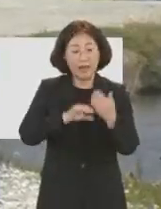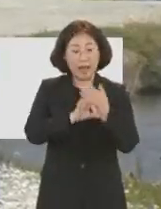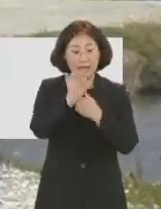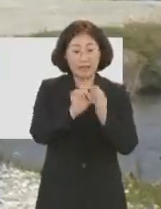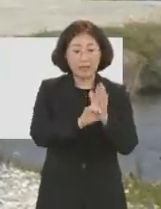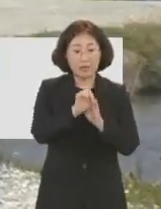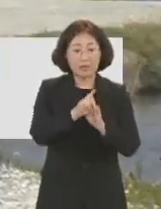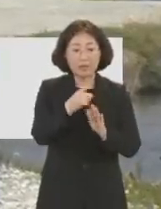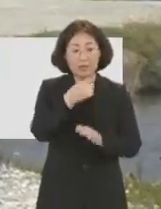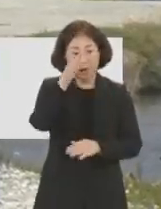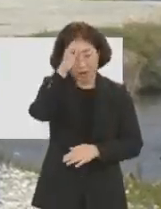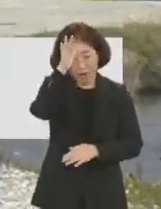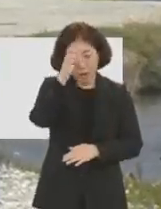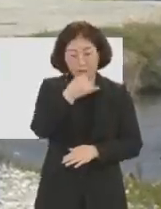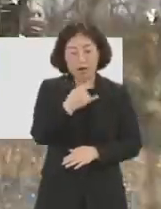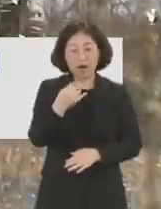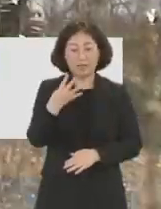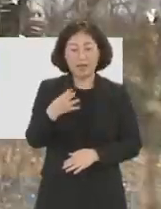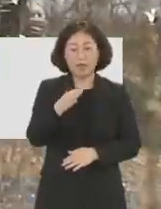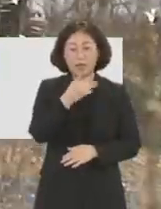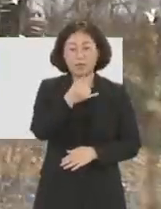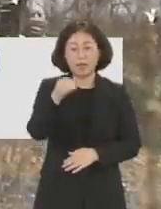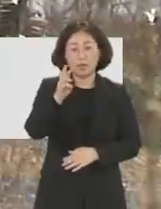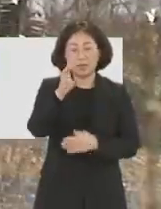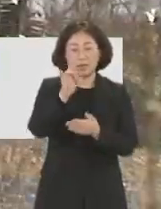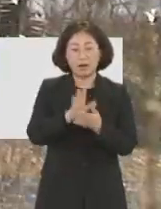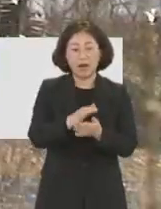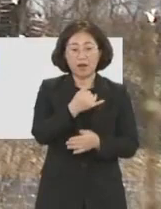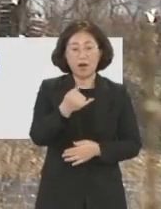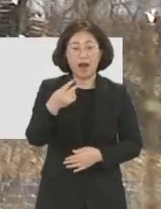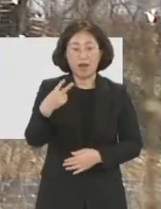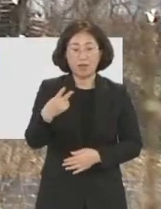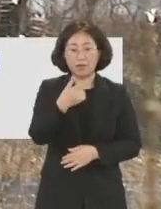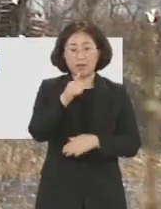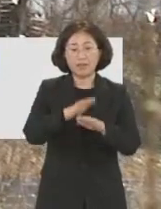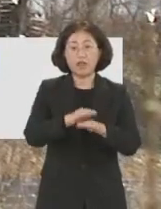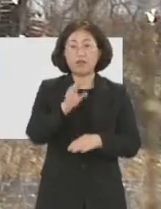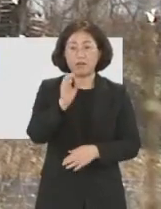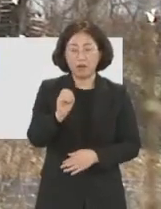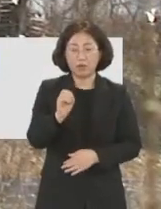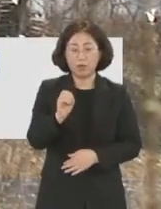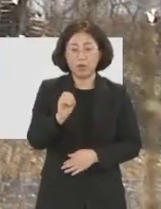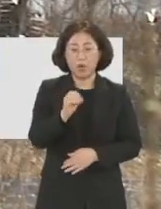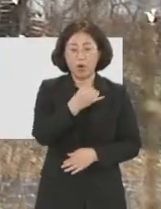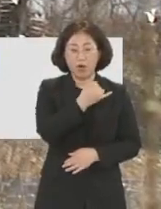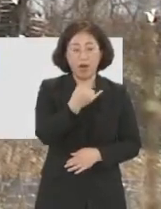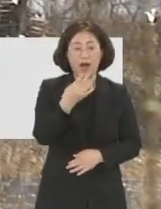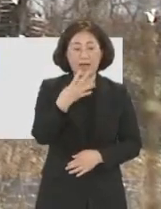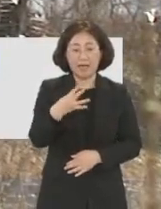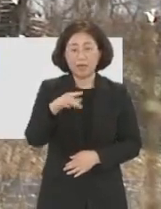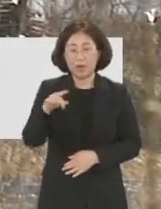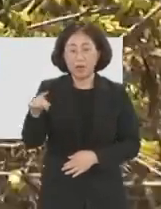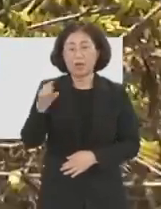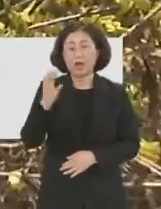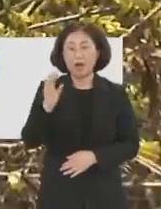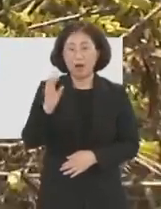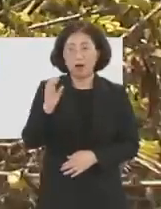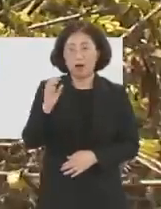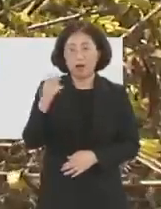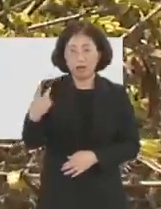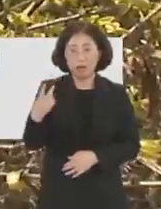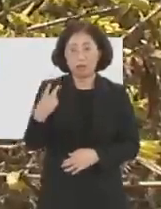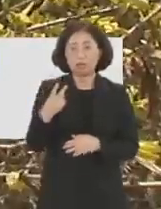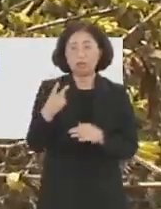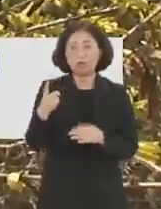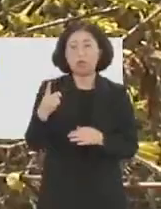최저기온은 계룡영화 4도 세종과 천안 영화 2도 대전 영도 등 영하 4도에서 영상 읽도록 촉구했습니다